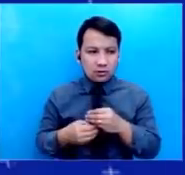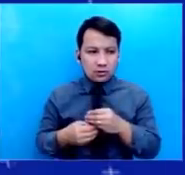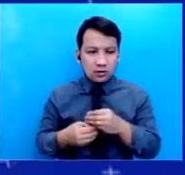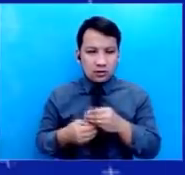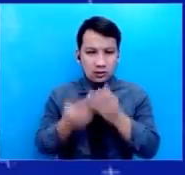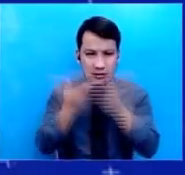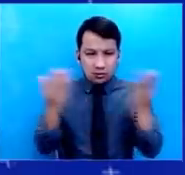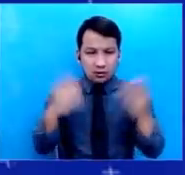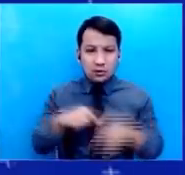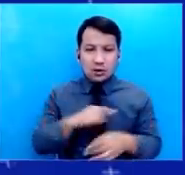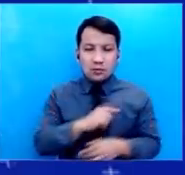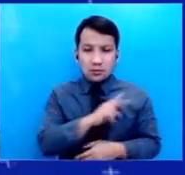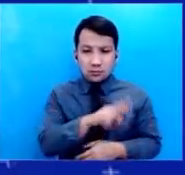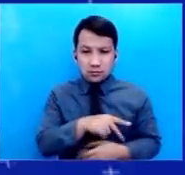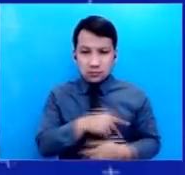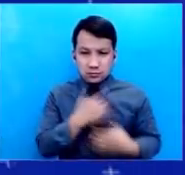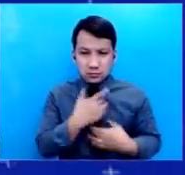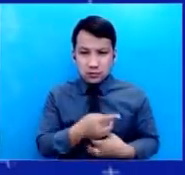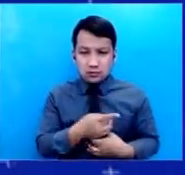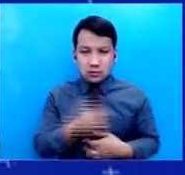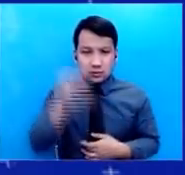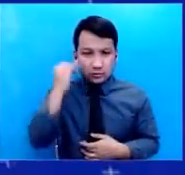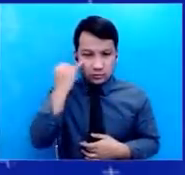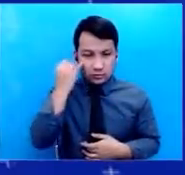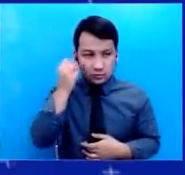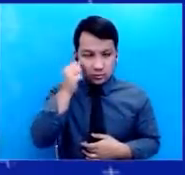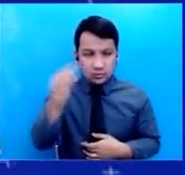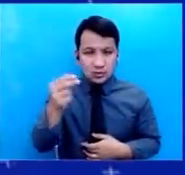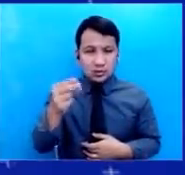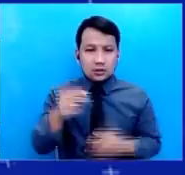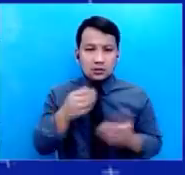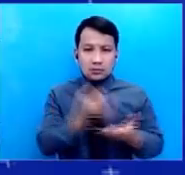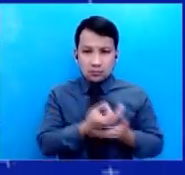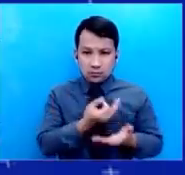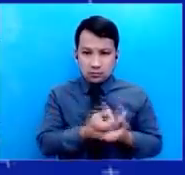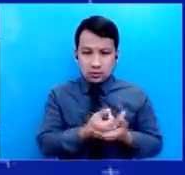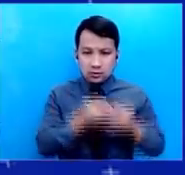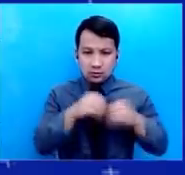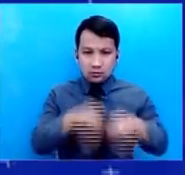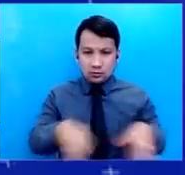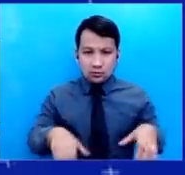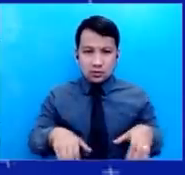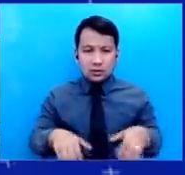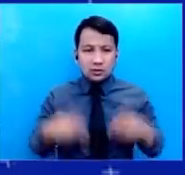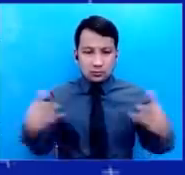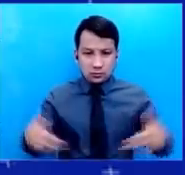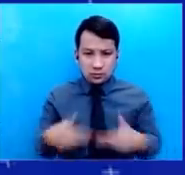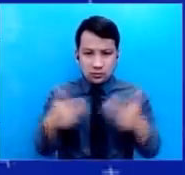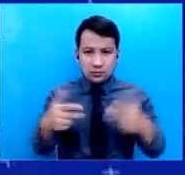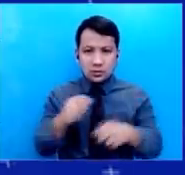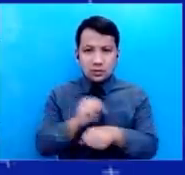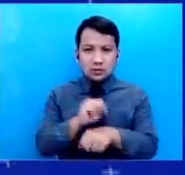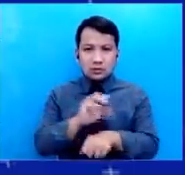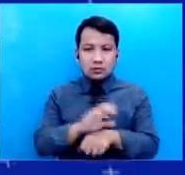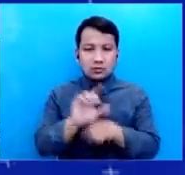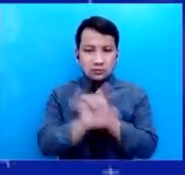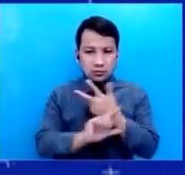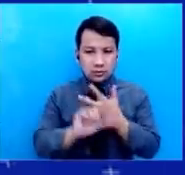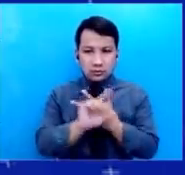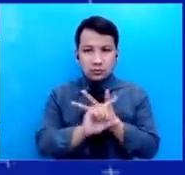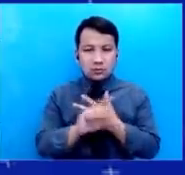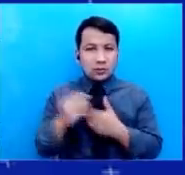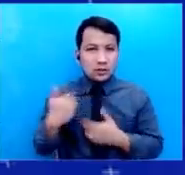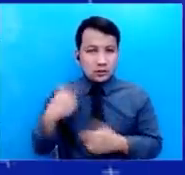Pero ang person of interest na si Julius Habilio na pinansir na nawawalang apat na sabongero sa Santa Cruz, Laguna, hindi pa rin daw matagpuan